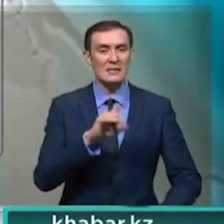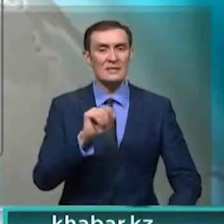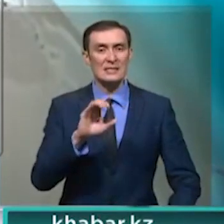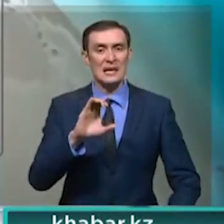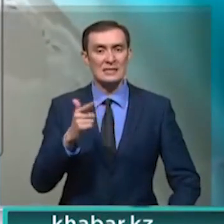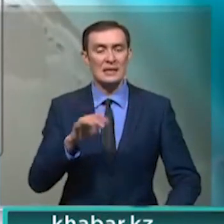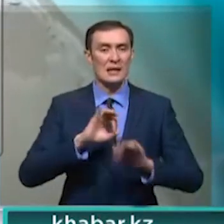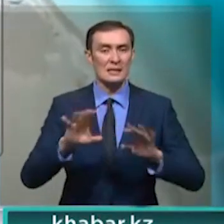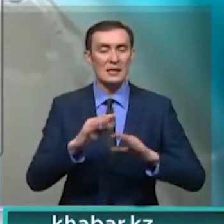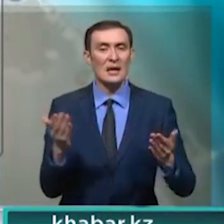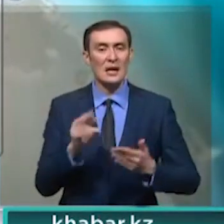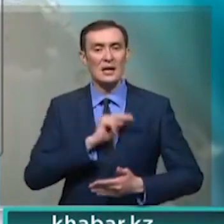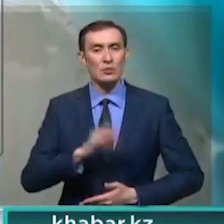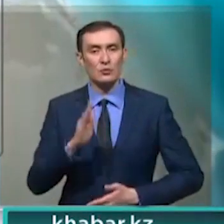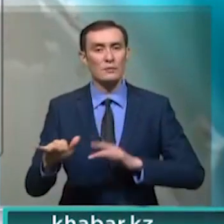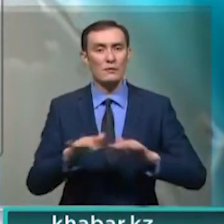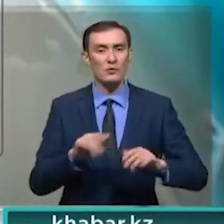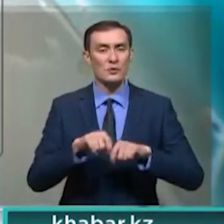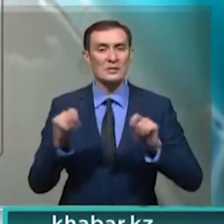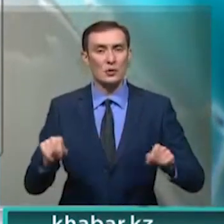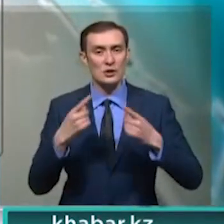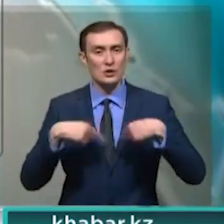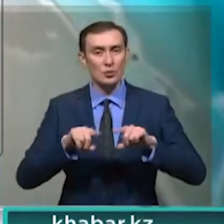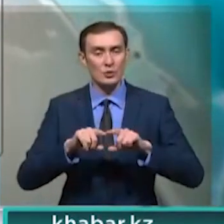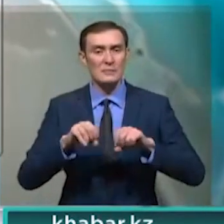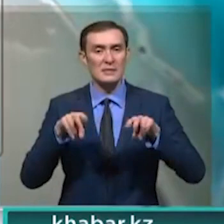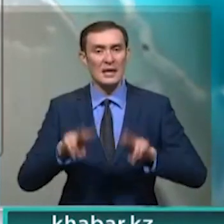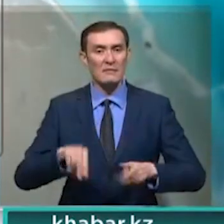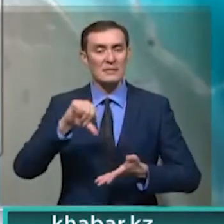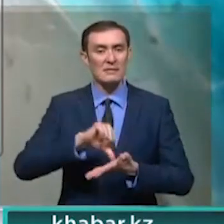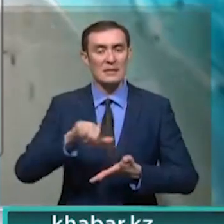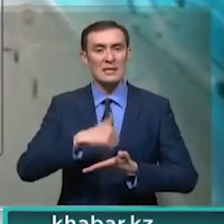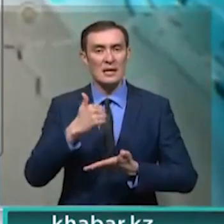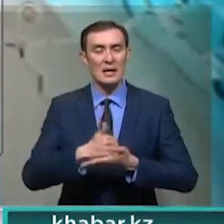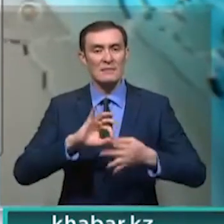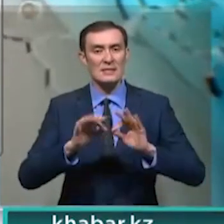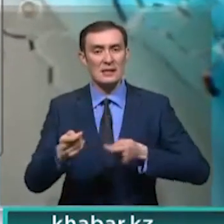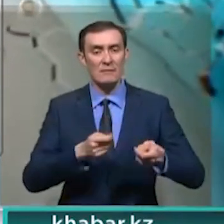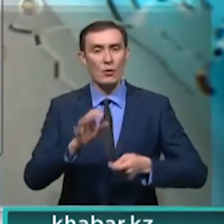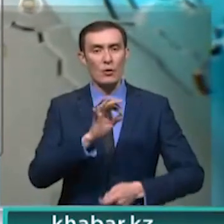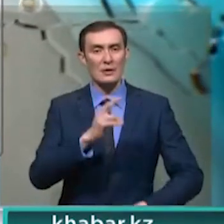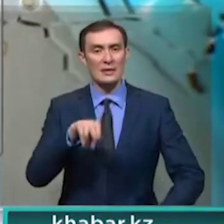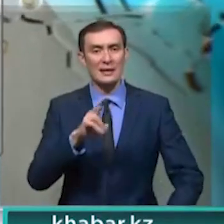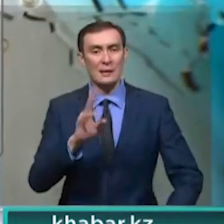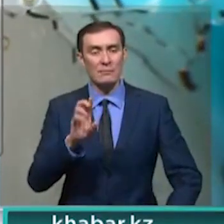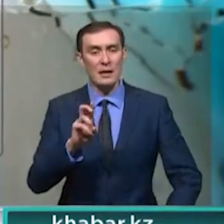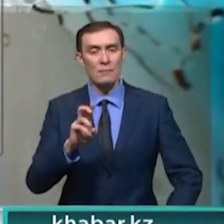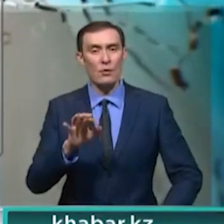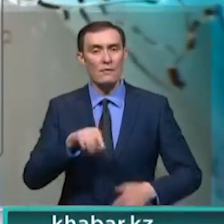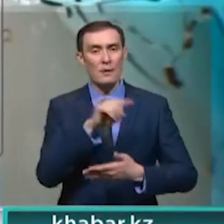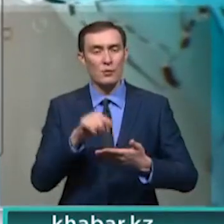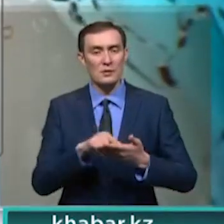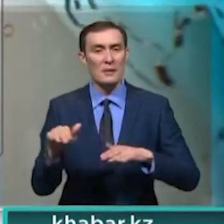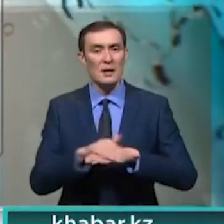Зась рассказал, какая работа проводится по созданию института специального представителя генсекретаря ОДКБ по вопросам миротворчества.